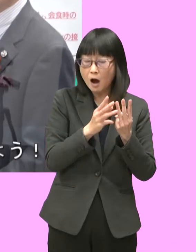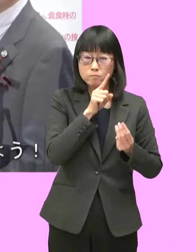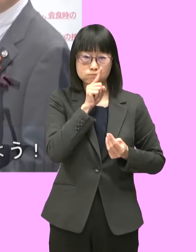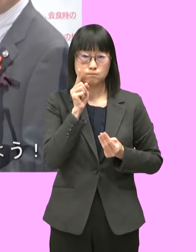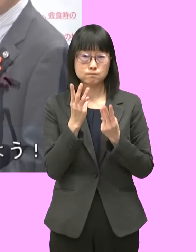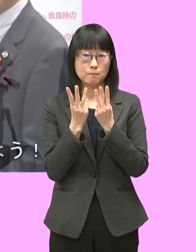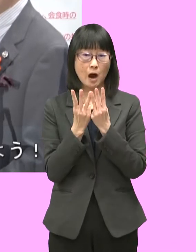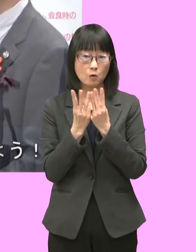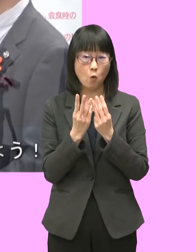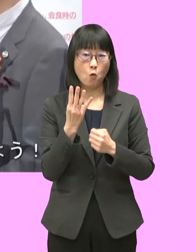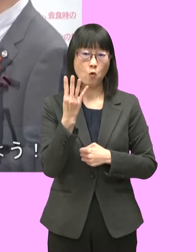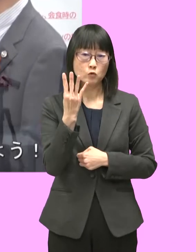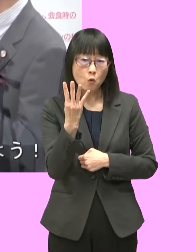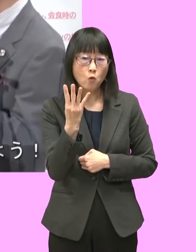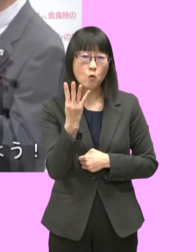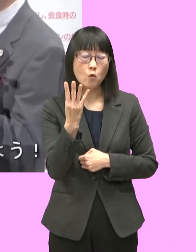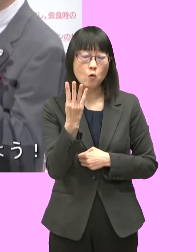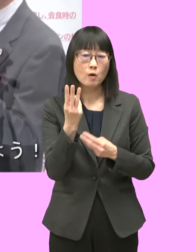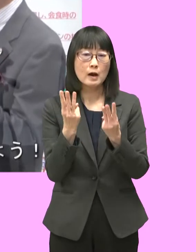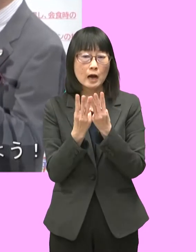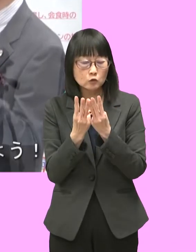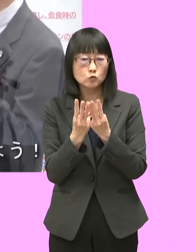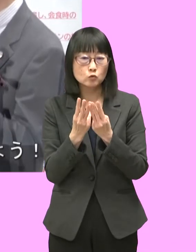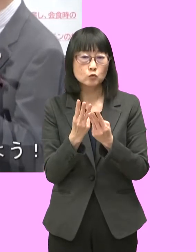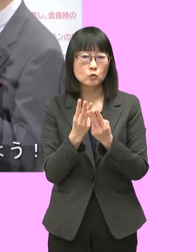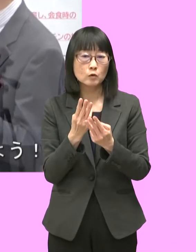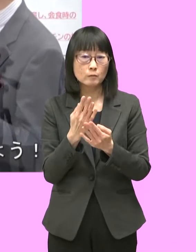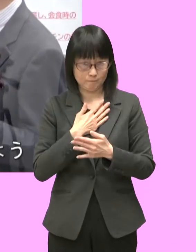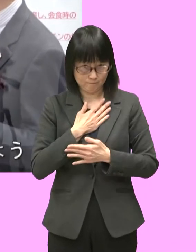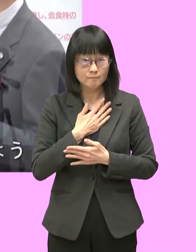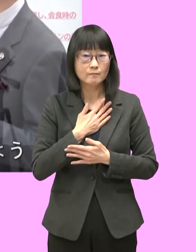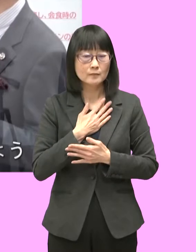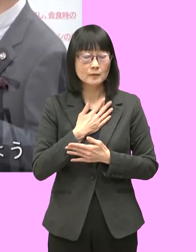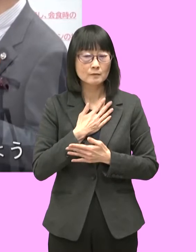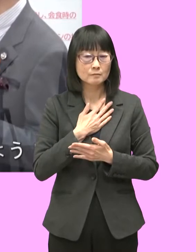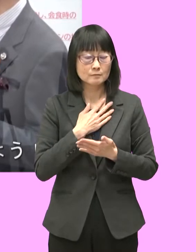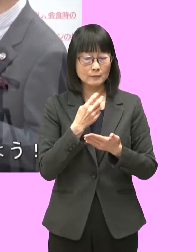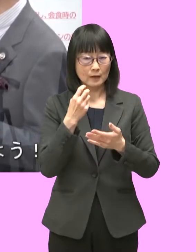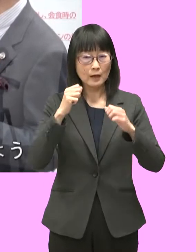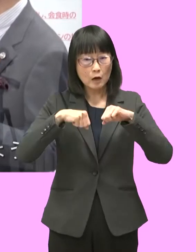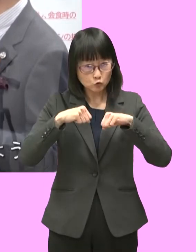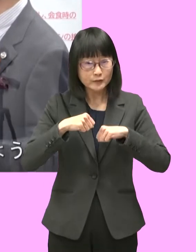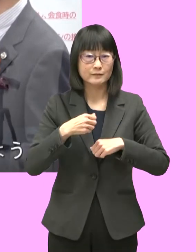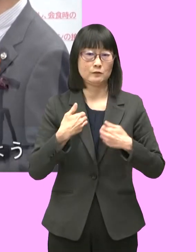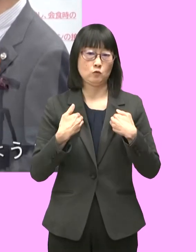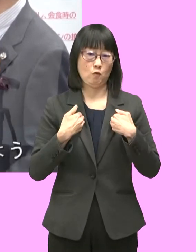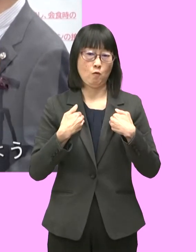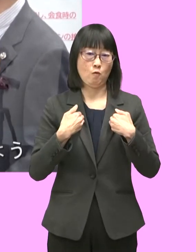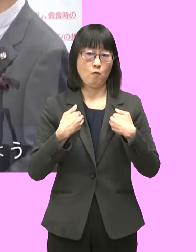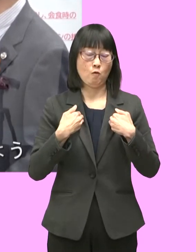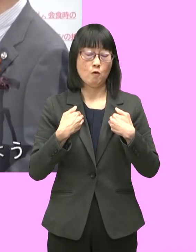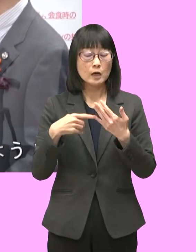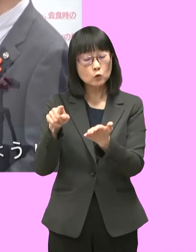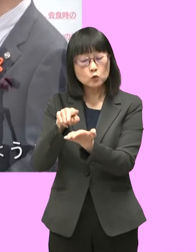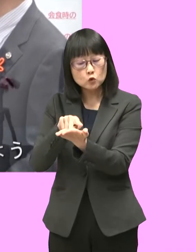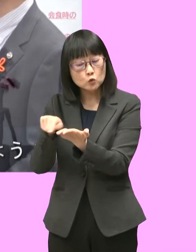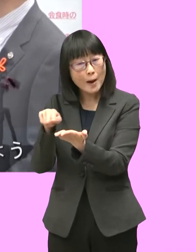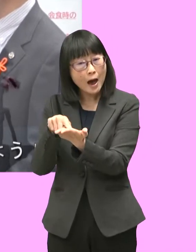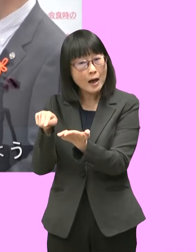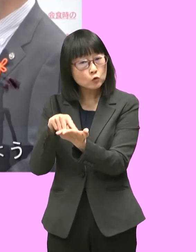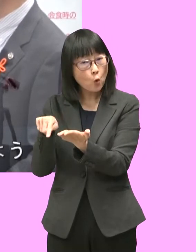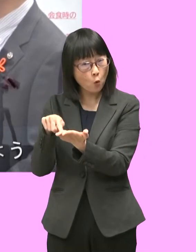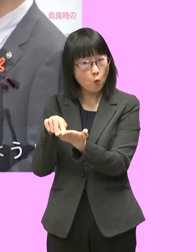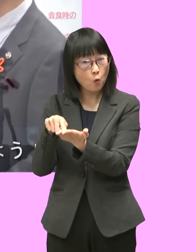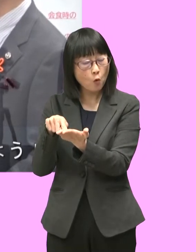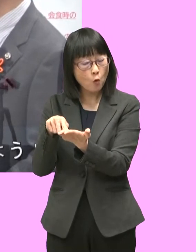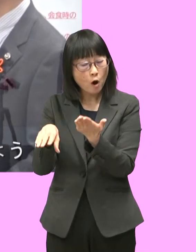登録しているはずなので、これをもう一度確かめていただく。それからスマートフォンと、これはマイナンバーカード読み取り対応のスマ